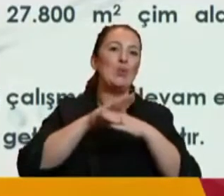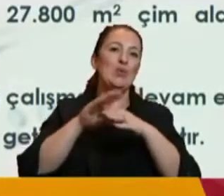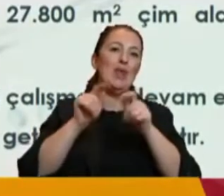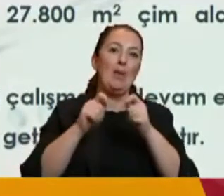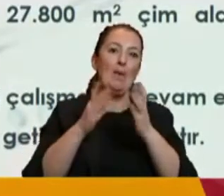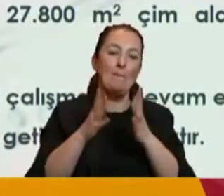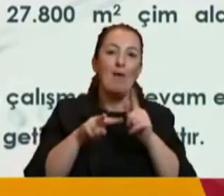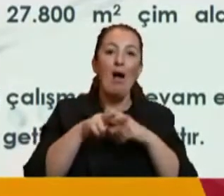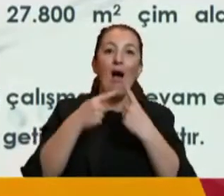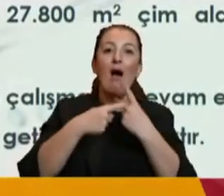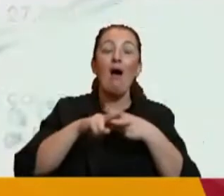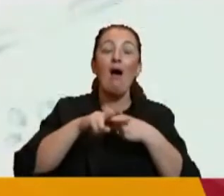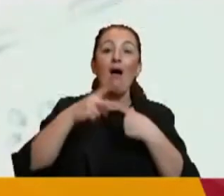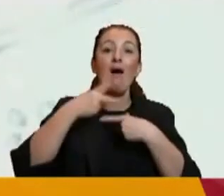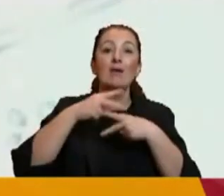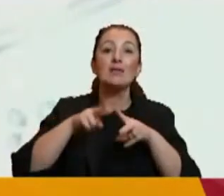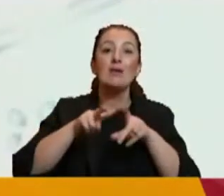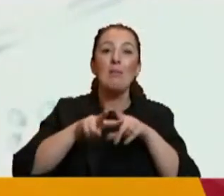ayazmaderesi